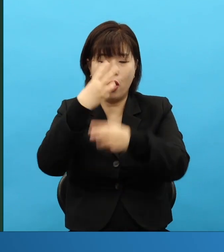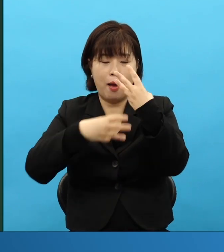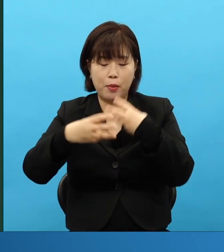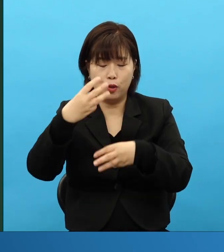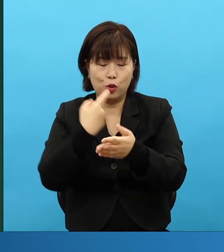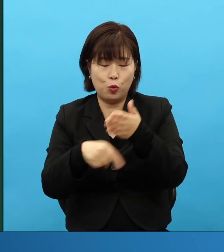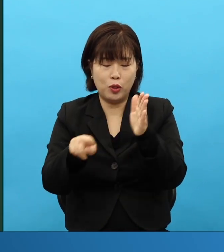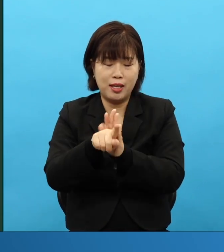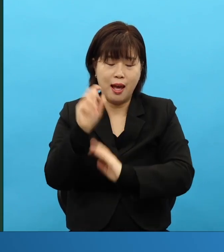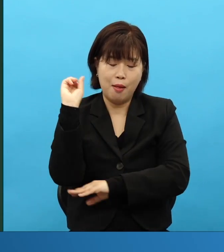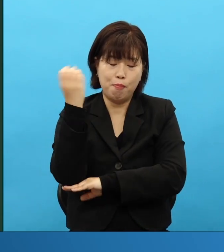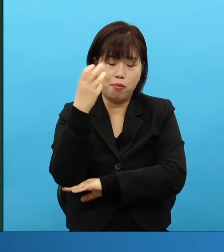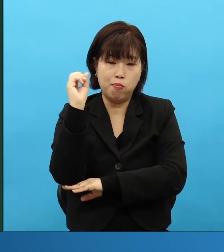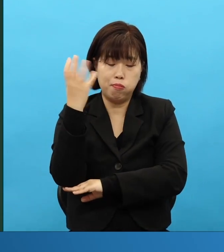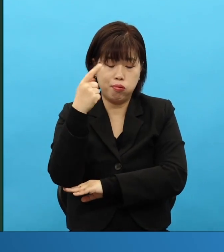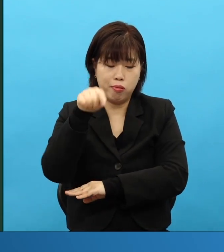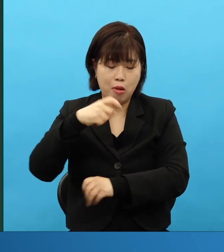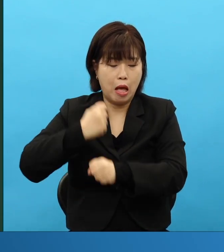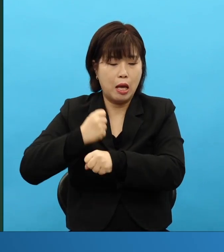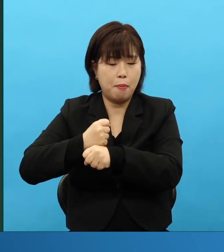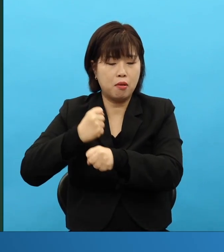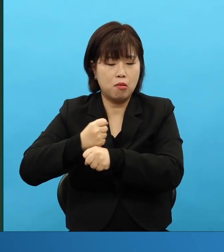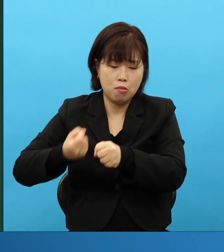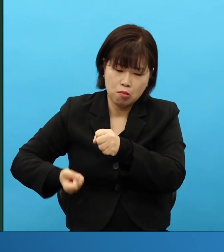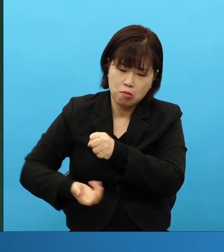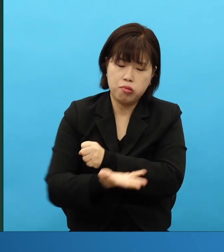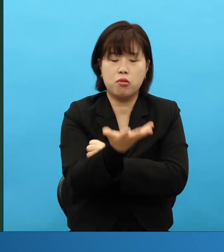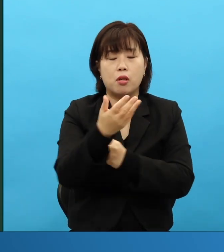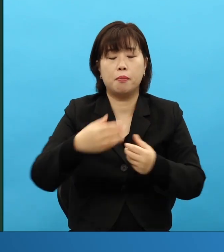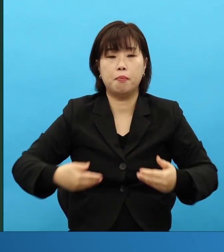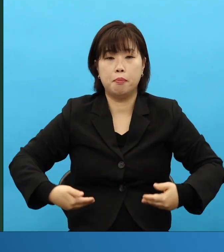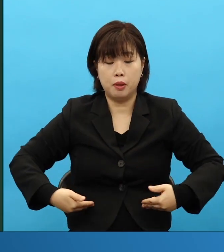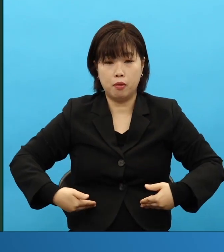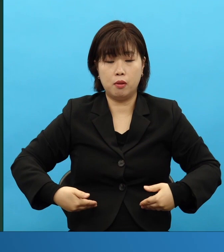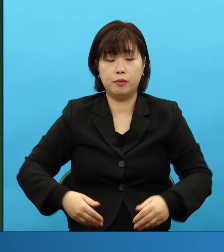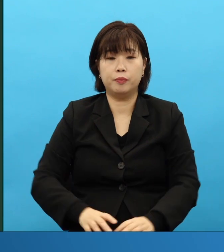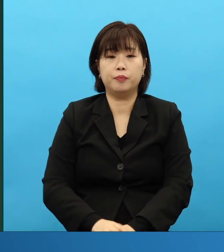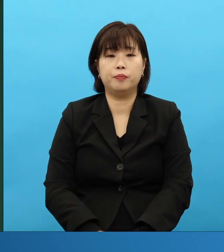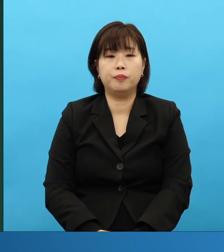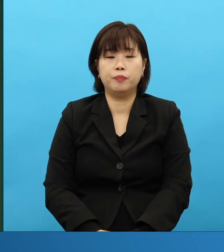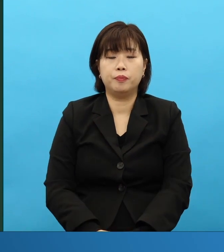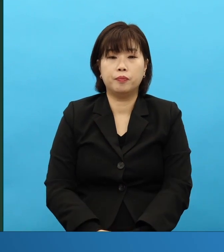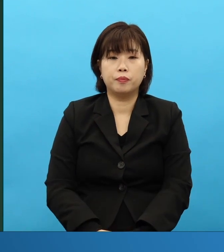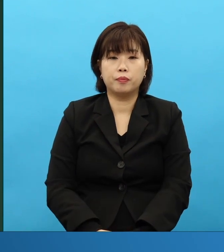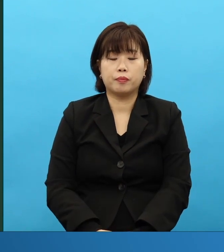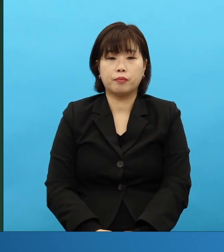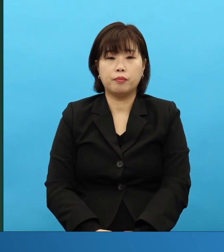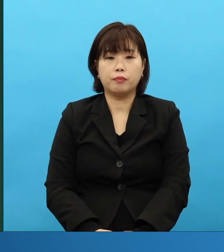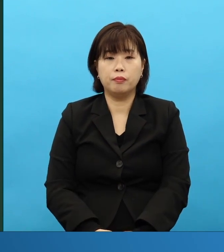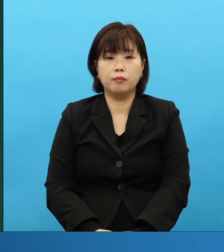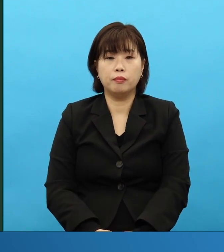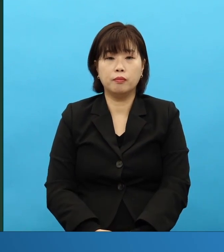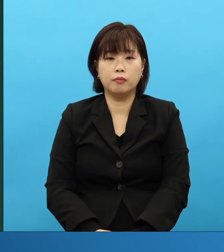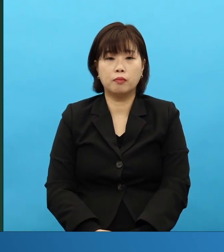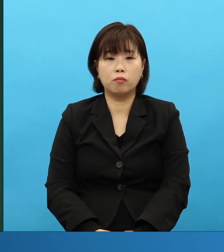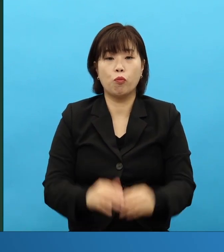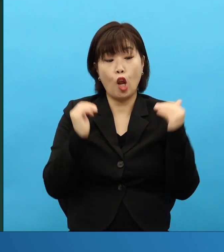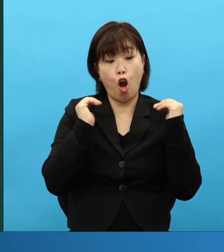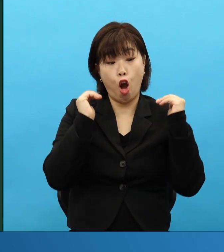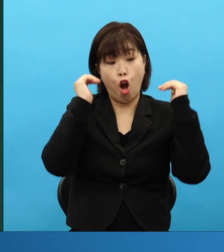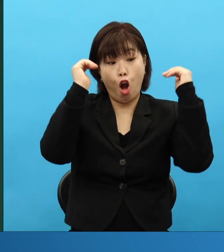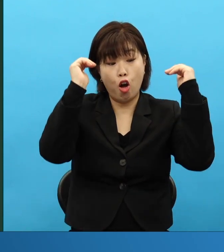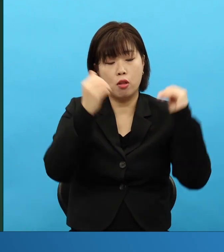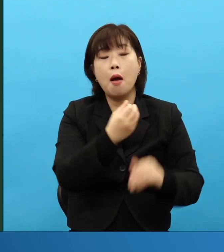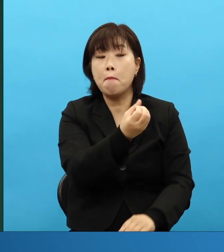세계화를 가는데 직접 뛰어들어야 돼. And in heading towards globalization, you need to actively participate. 자꾸 저 어른들이 하는 말 다 맞는 말이에요.